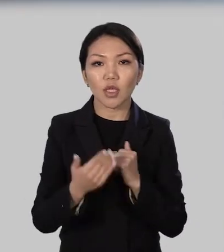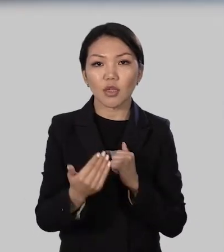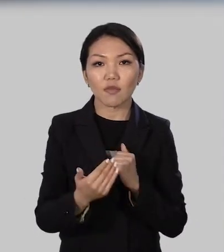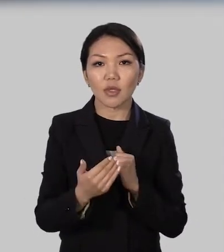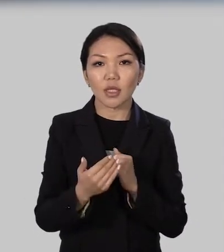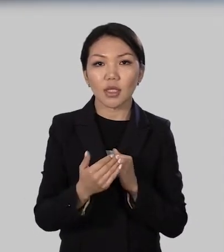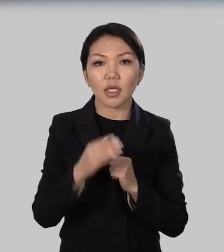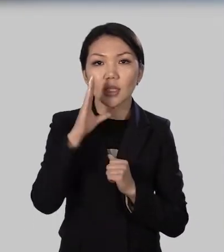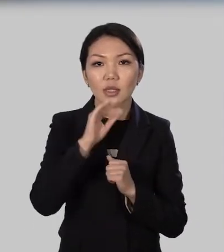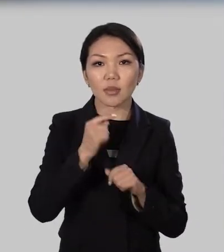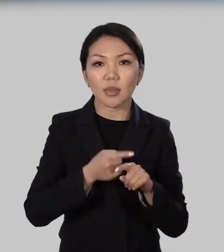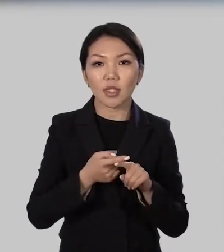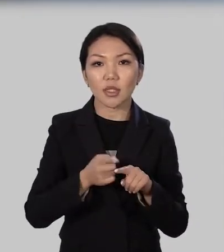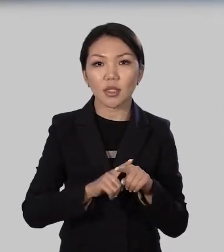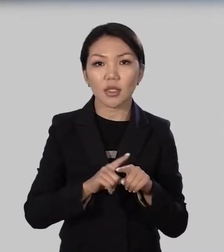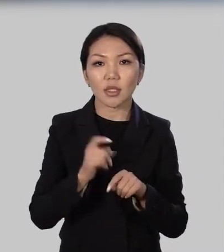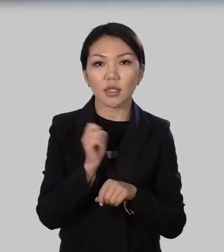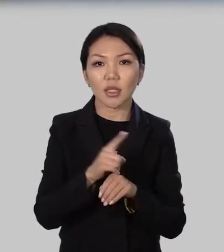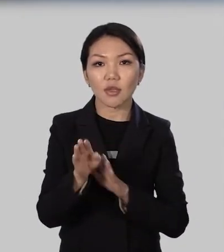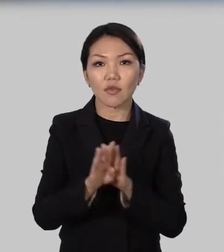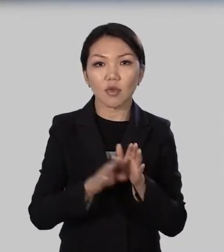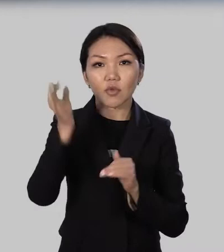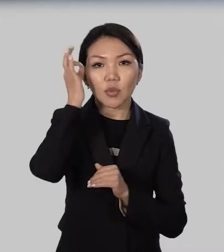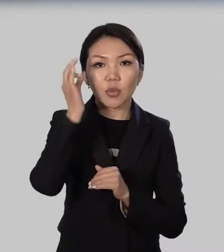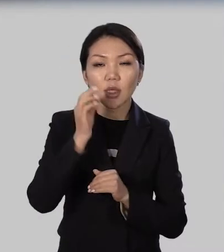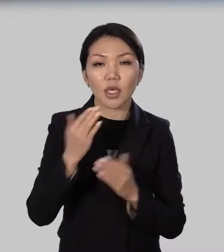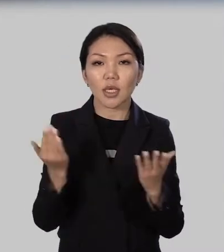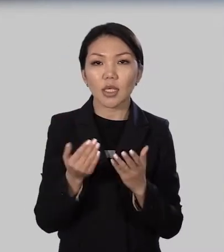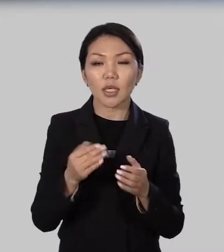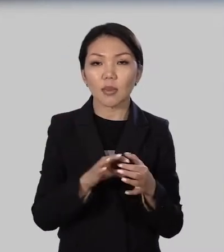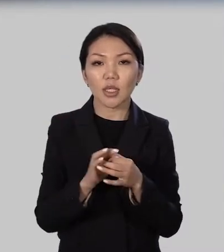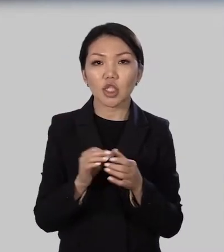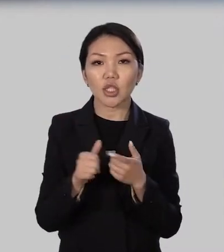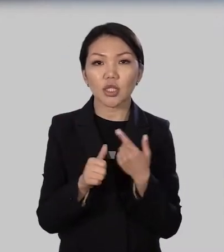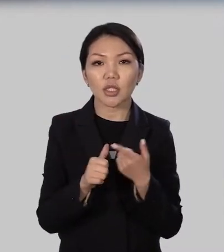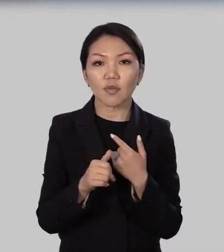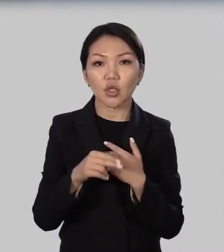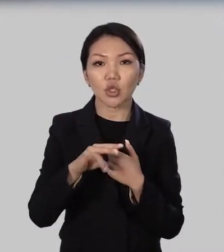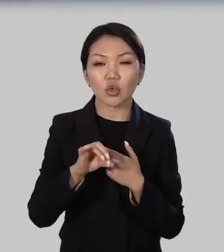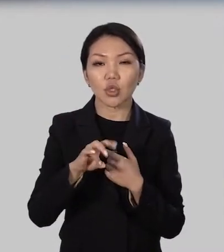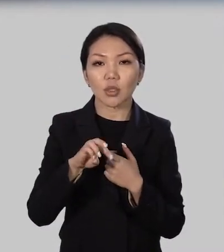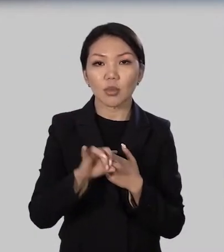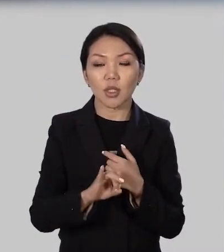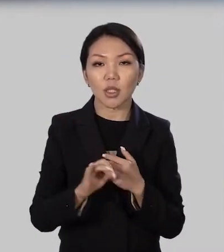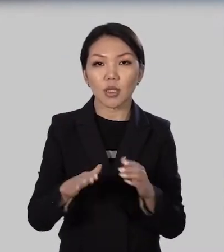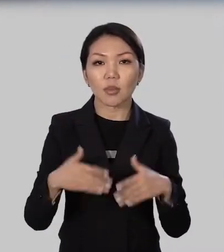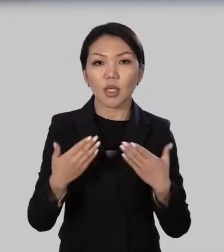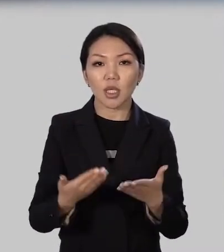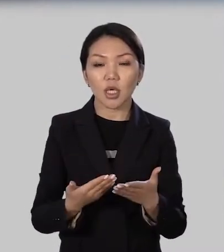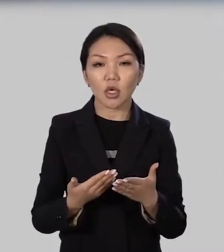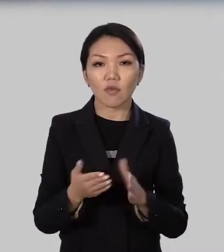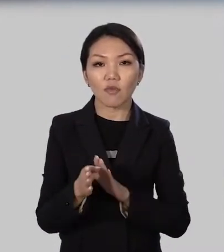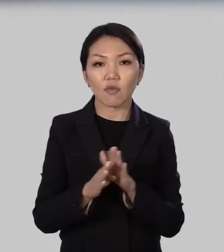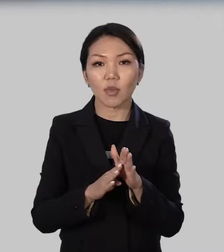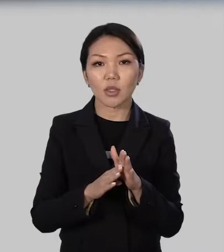Уверена, вы справились. Вспомнили, какие предложения называются сложными. Предлагаю выполнить синтаксический разбор